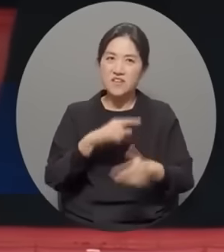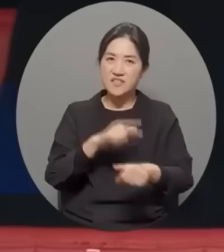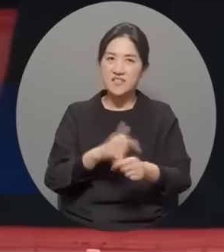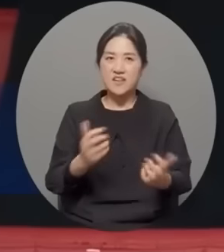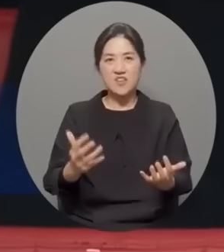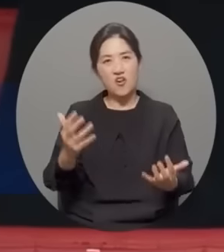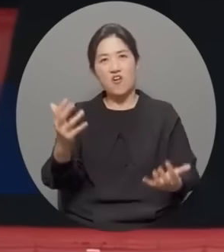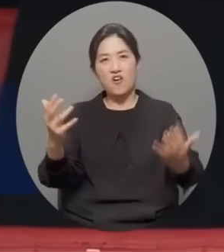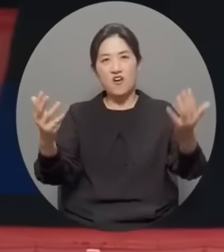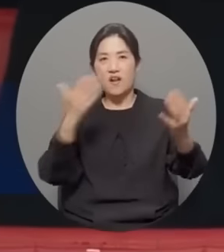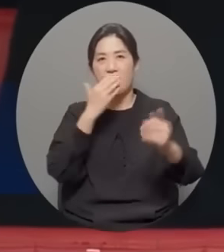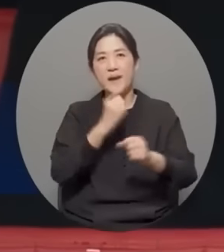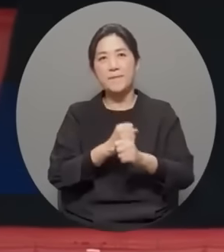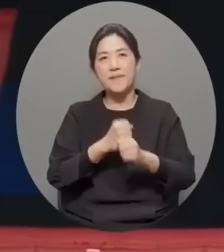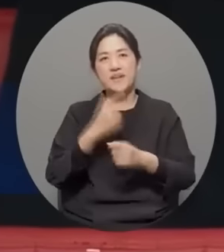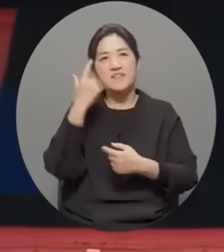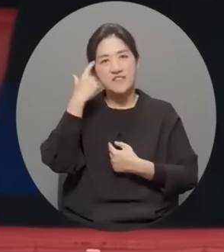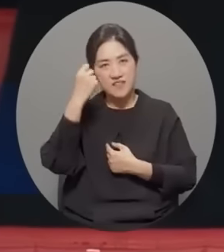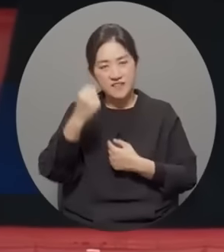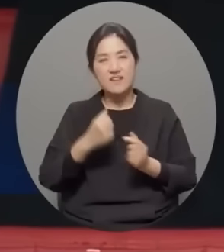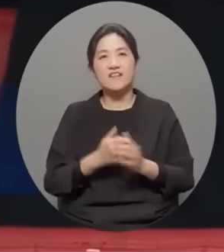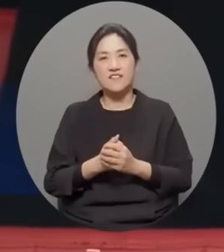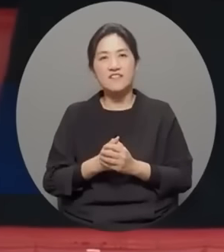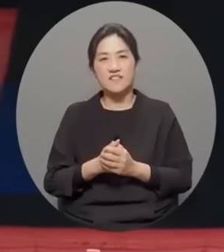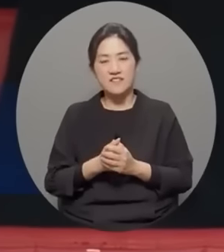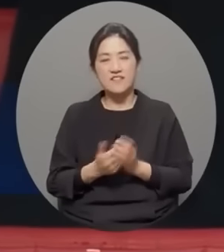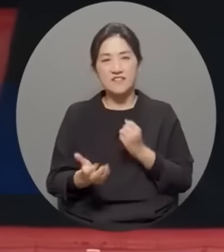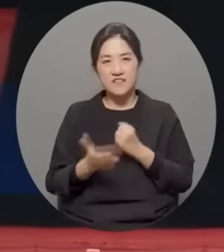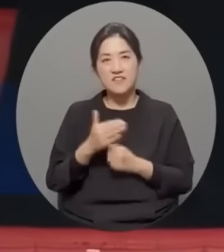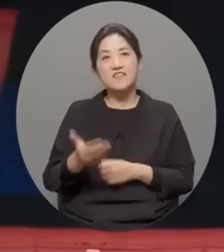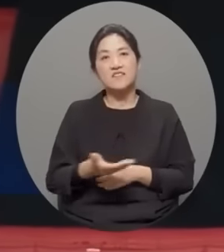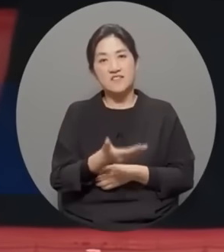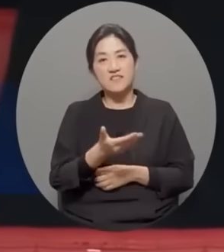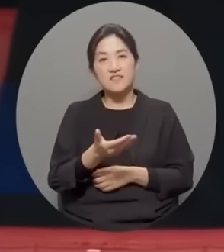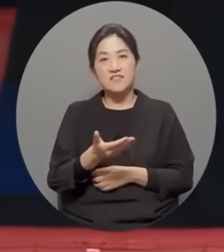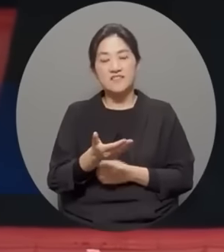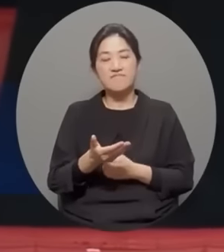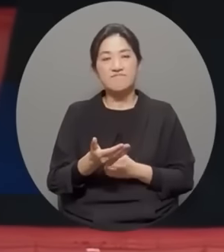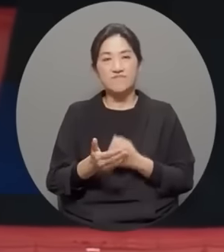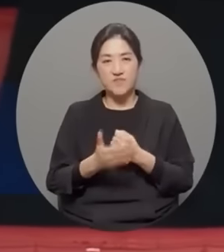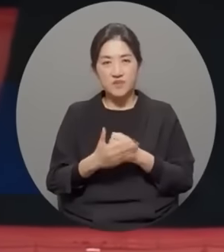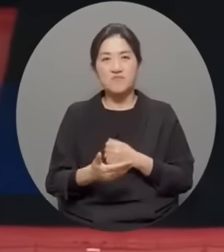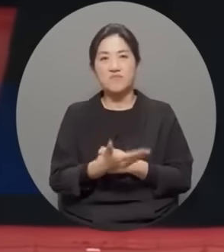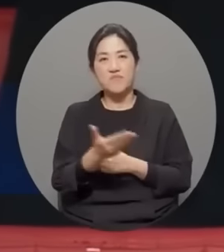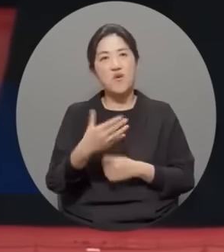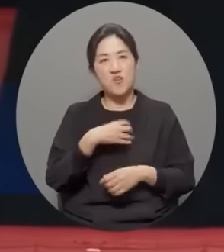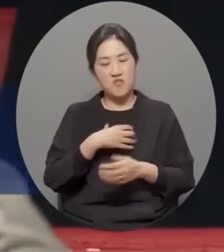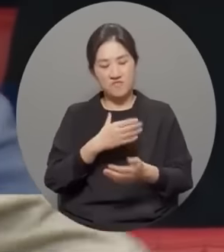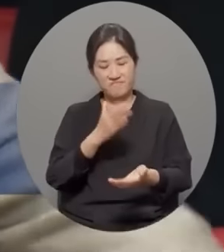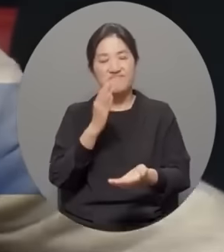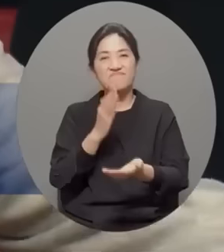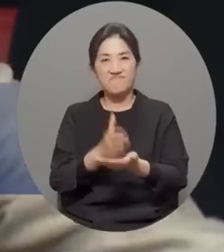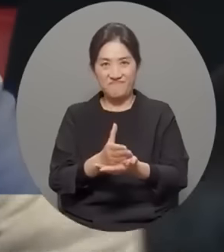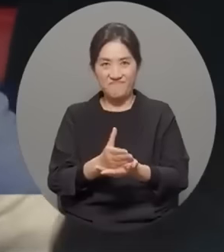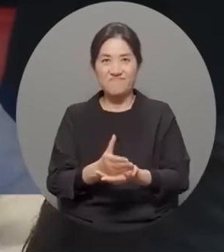잘 그 커나갈 수 있지 않겠나, 그렇게 생각하고 있습니다. 하여튼